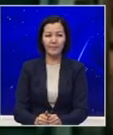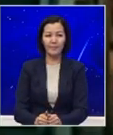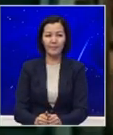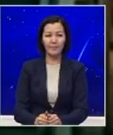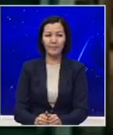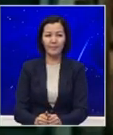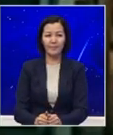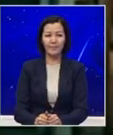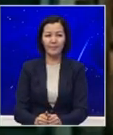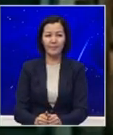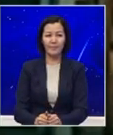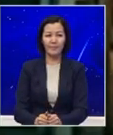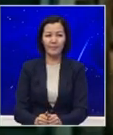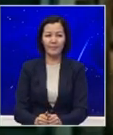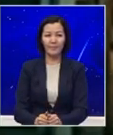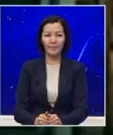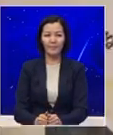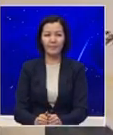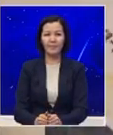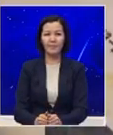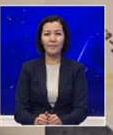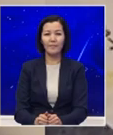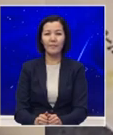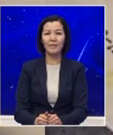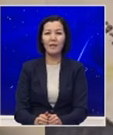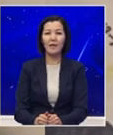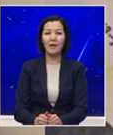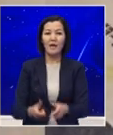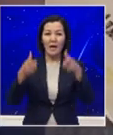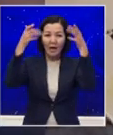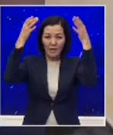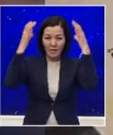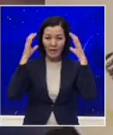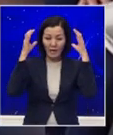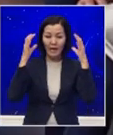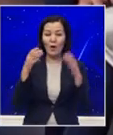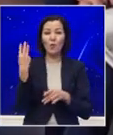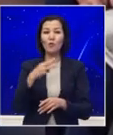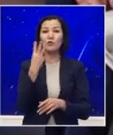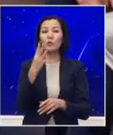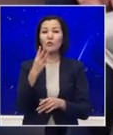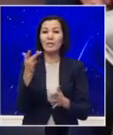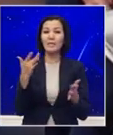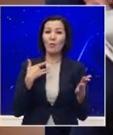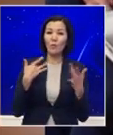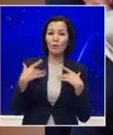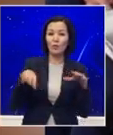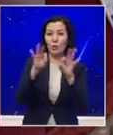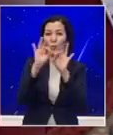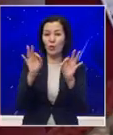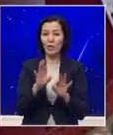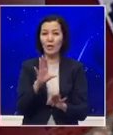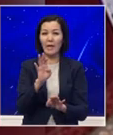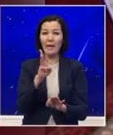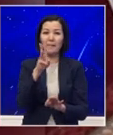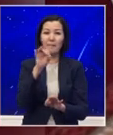Бах, бах, бах, бах. Қасиетті ақ тақия атын аңызға айналдырды. 33 жасында өнермен өмірдегі апасы Әмина